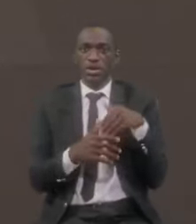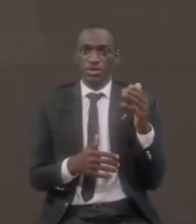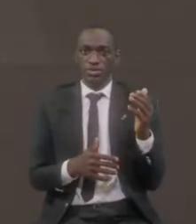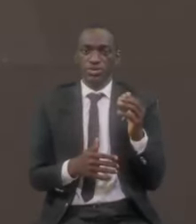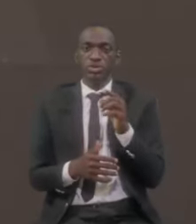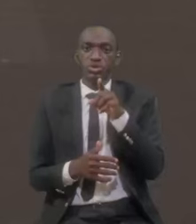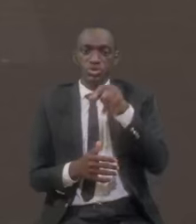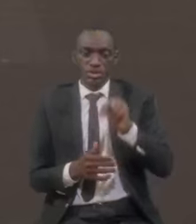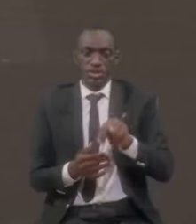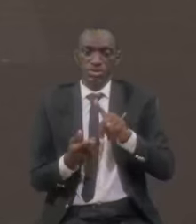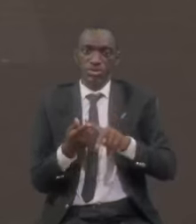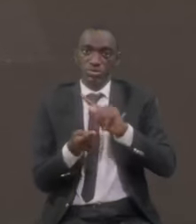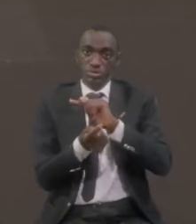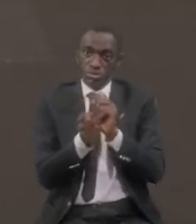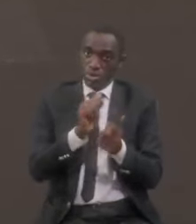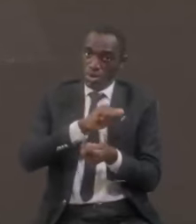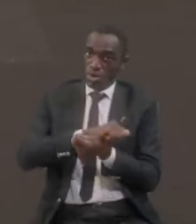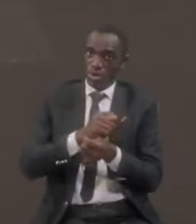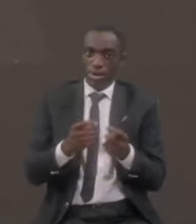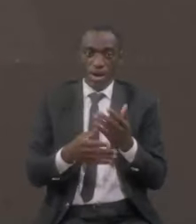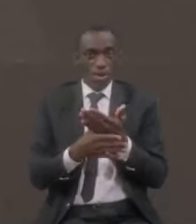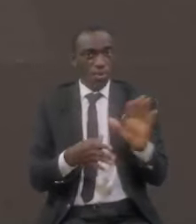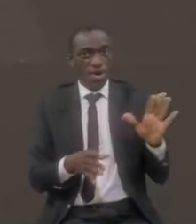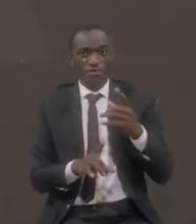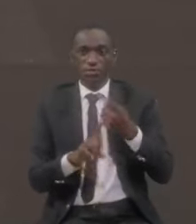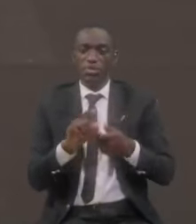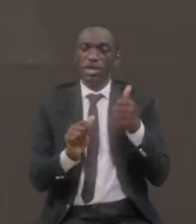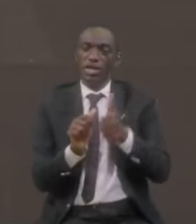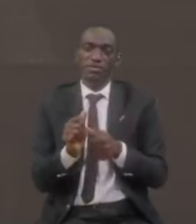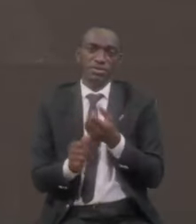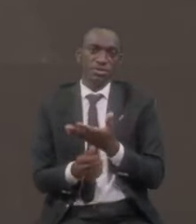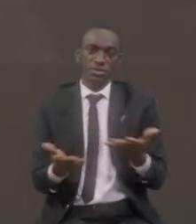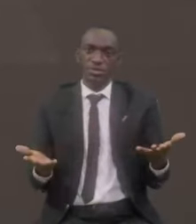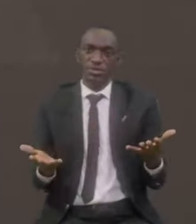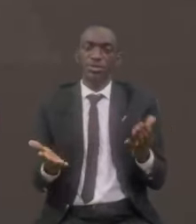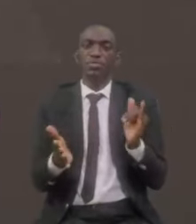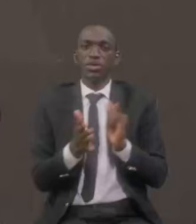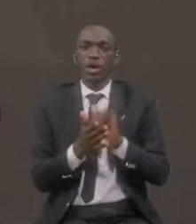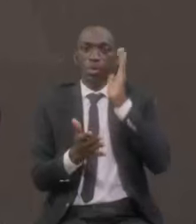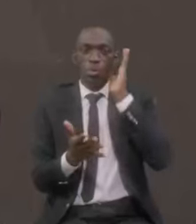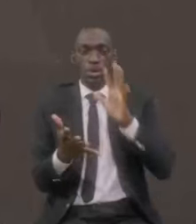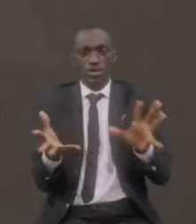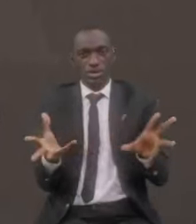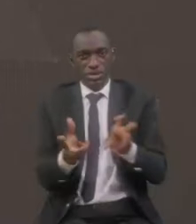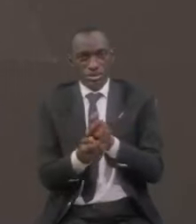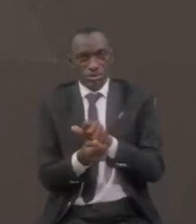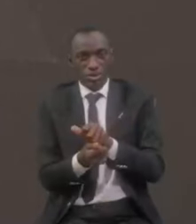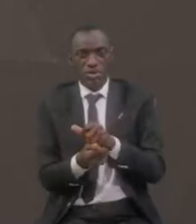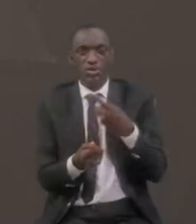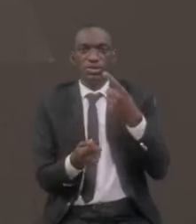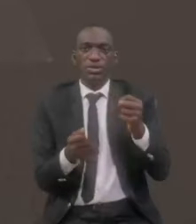détournes de tout ce qui pourrait détruire